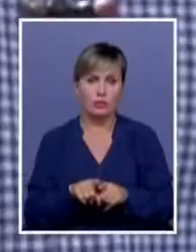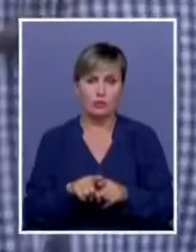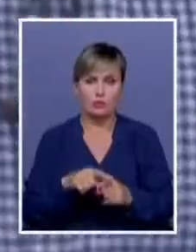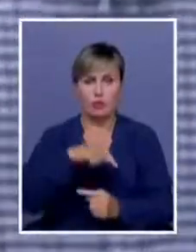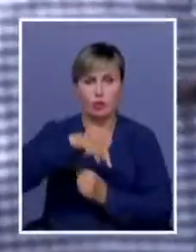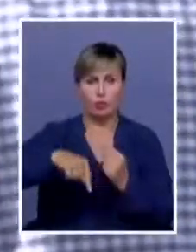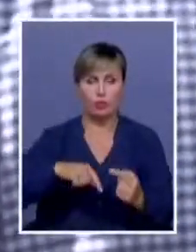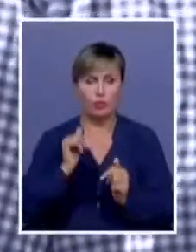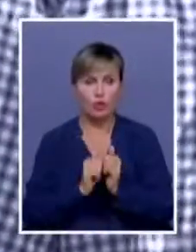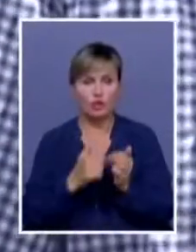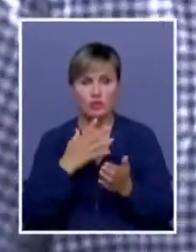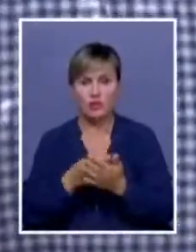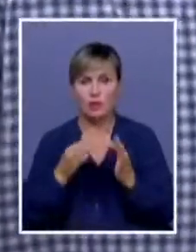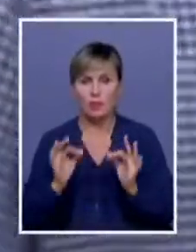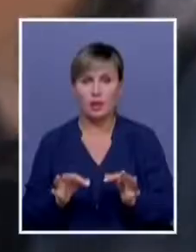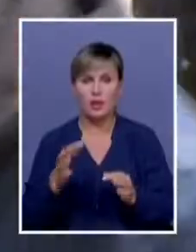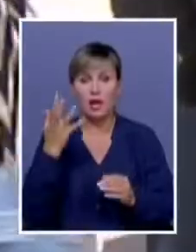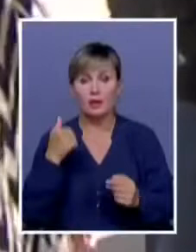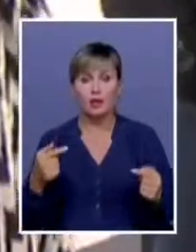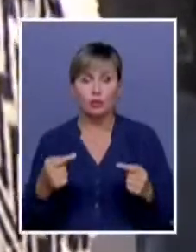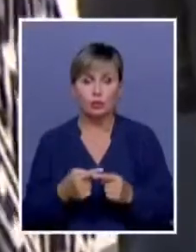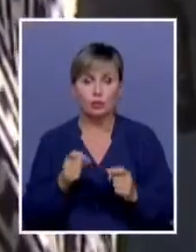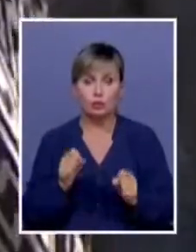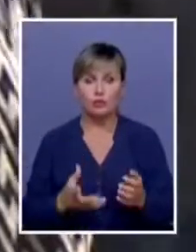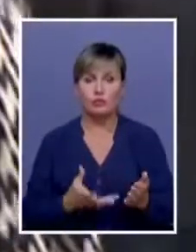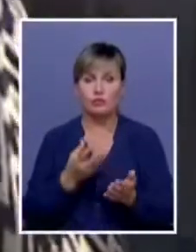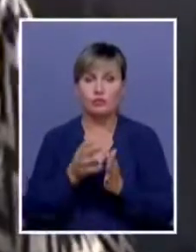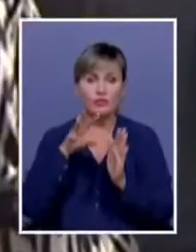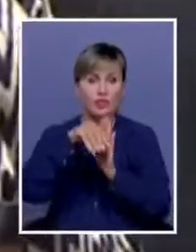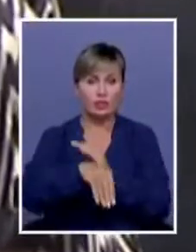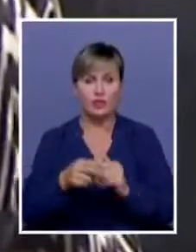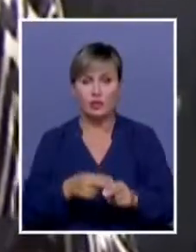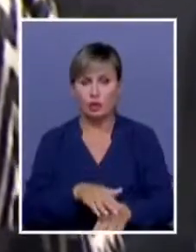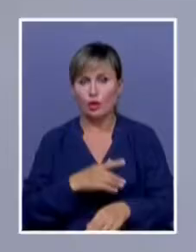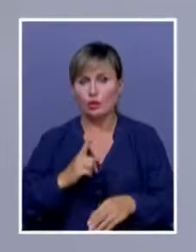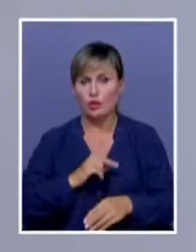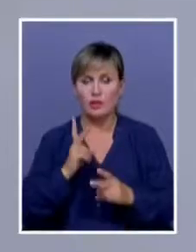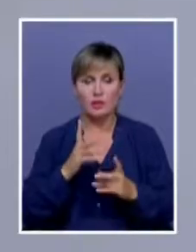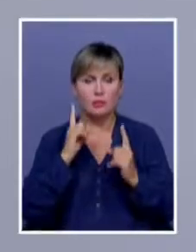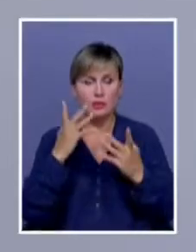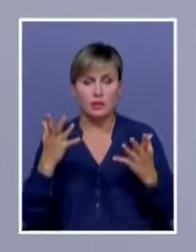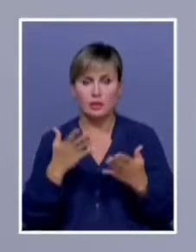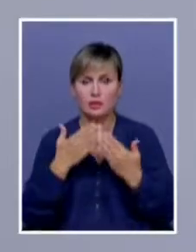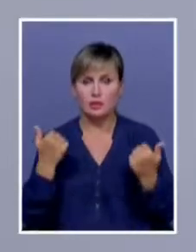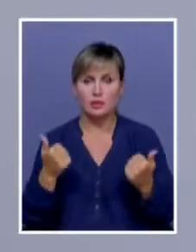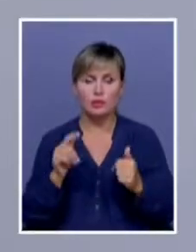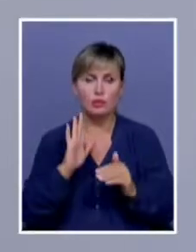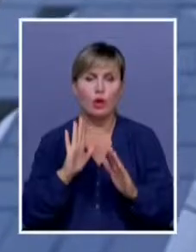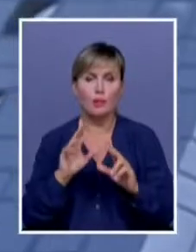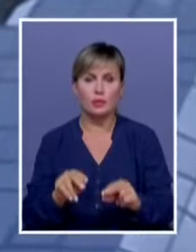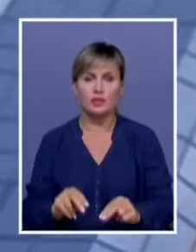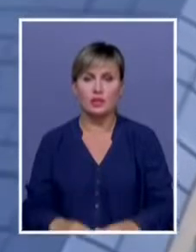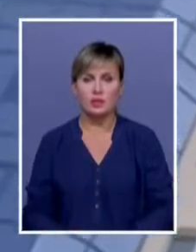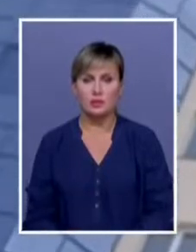у каждого своя правда. Но вот когда в точности дольщики смогут въехать в долгожданные квартиры, неясно. Пока одни обещания.